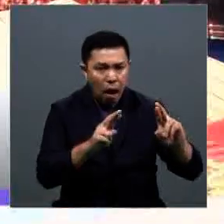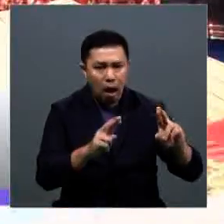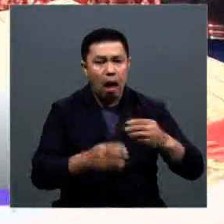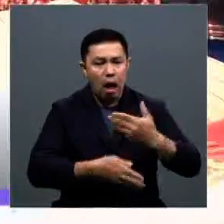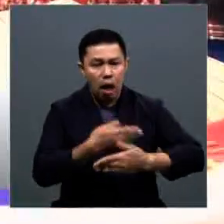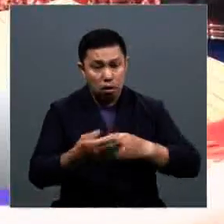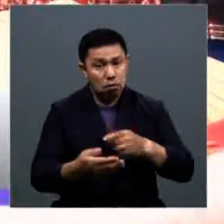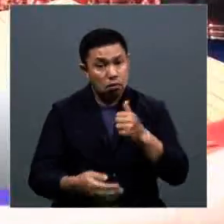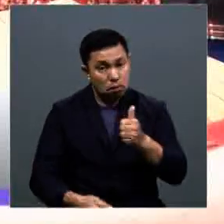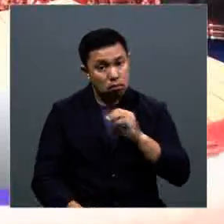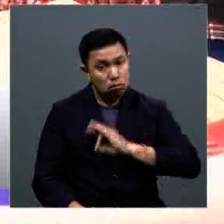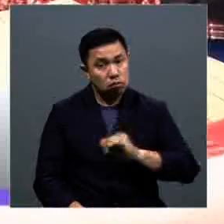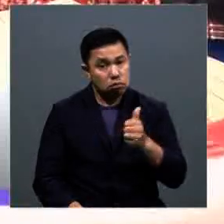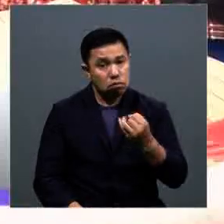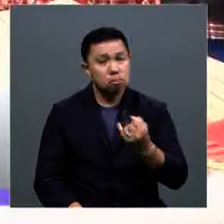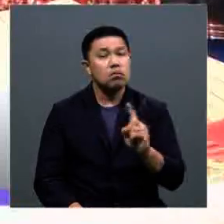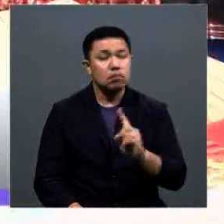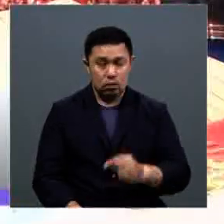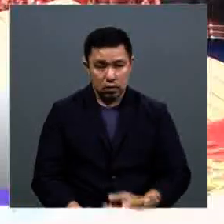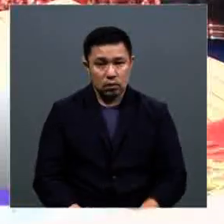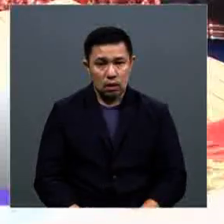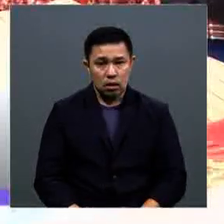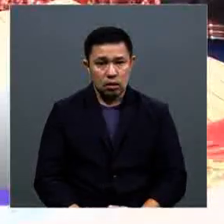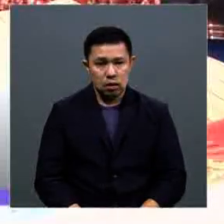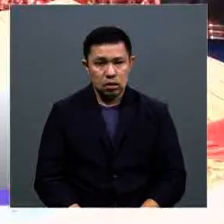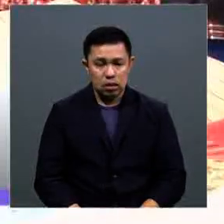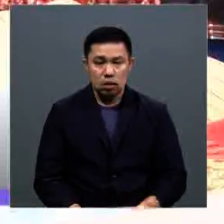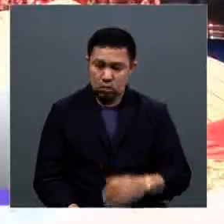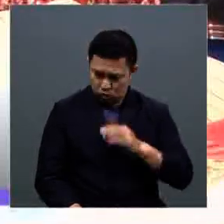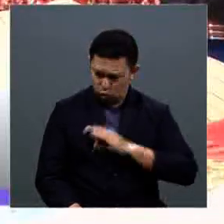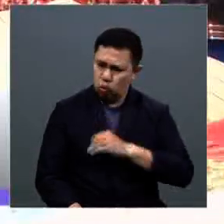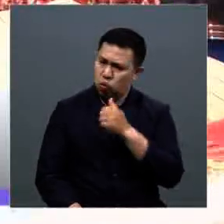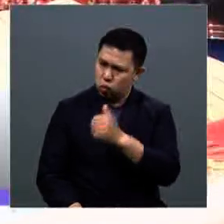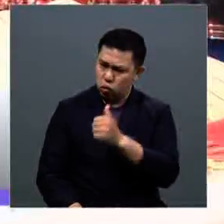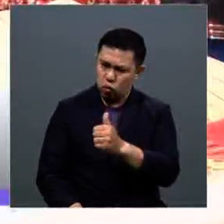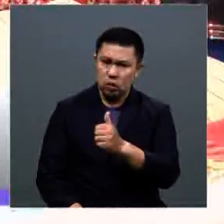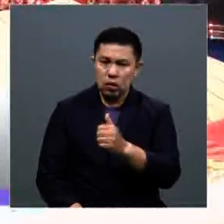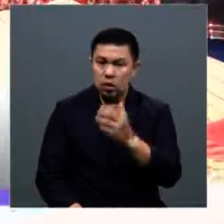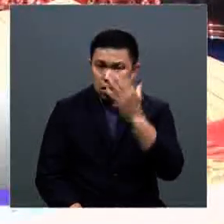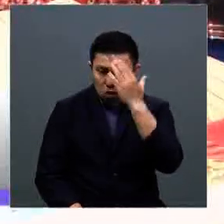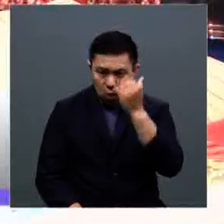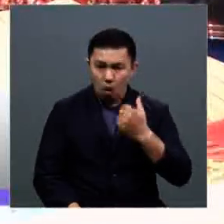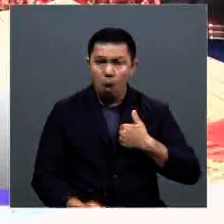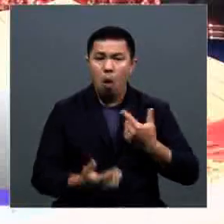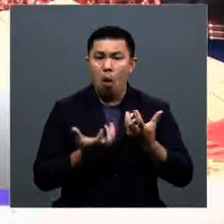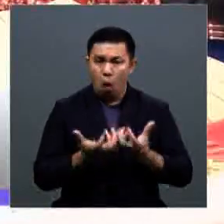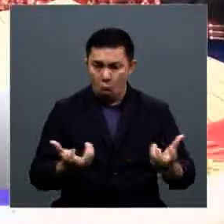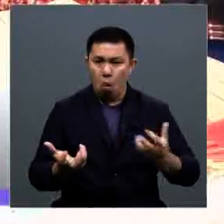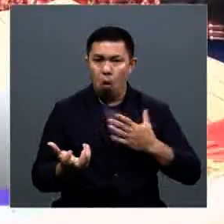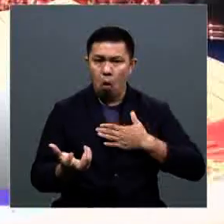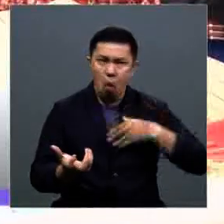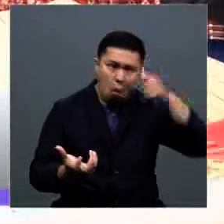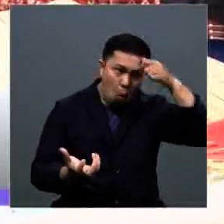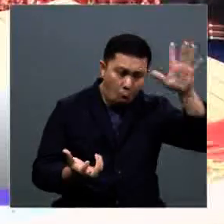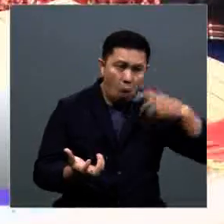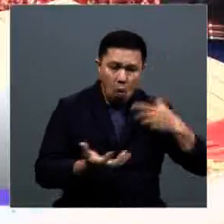ำคัญนี้ถือว่าดีกับเราไหมครับ ค่ะเป็นสิ่งที่ดีมากๆเลยค่ะเราได้เอาผลงานจากบ้านนอกบ้าน